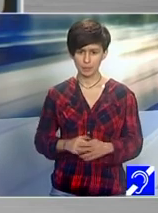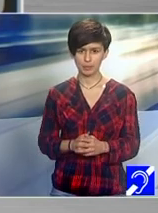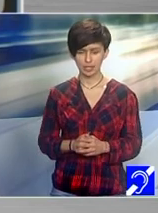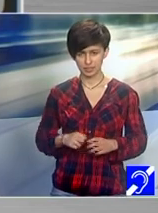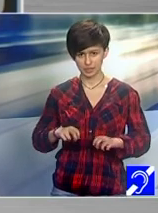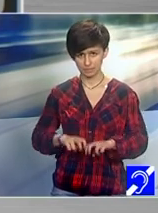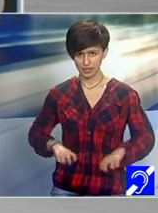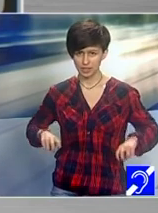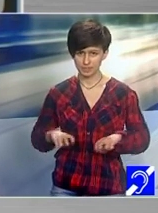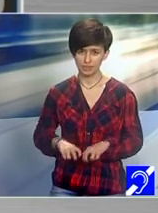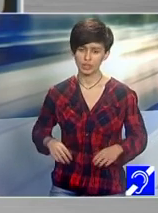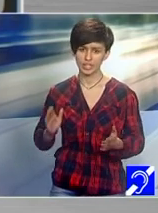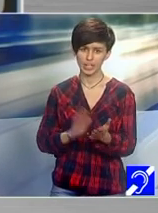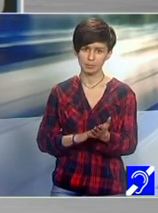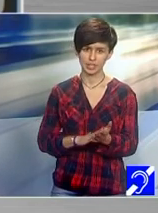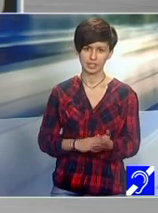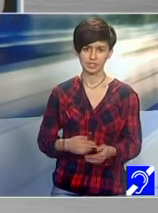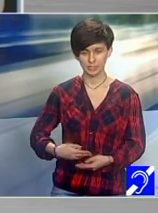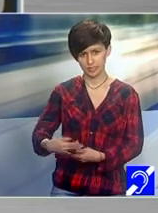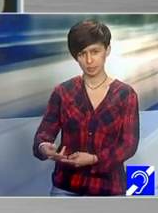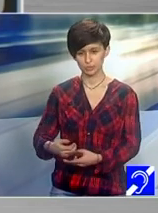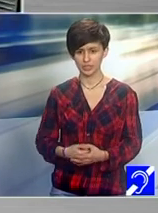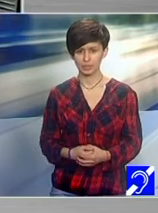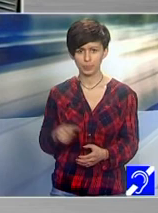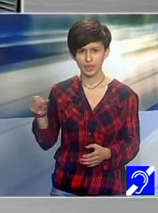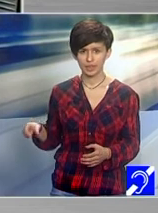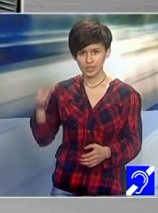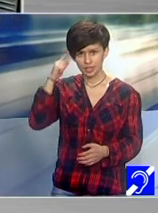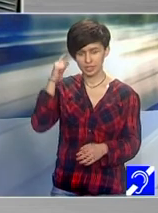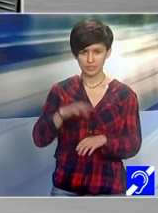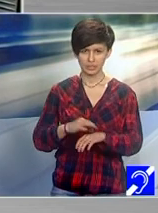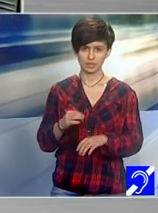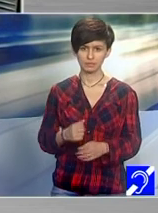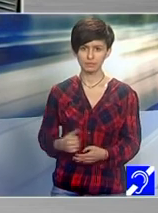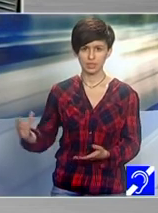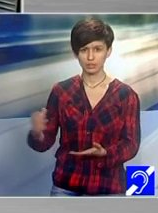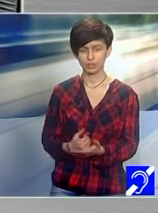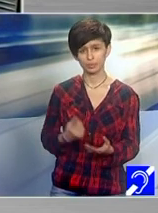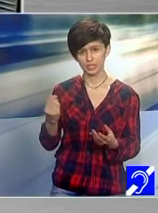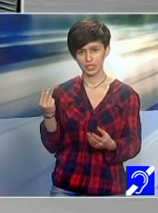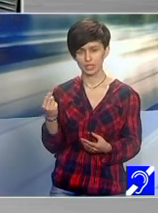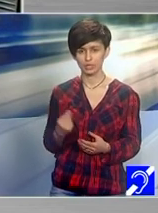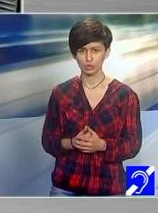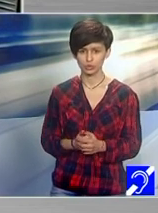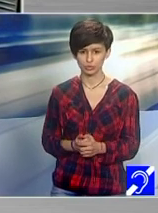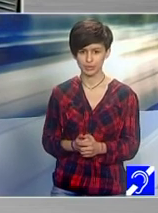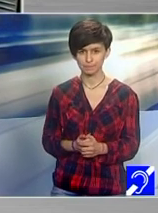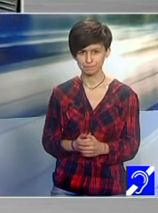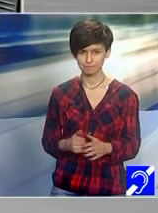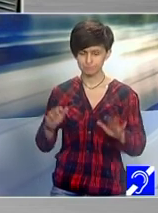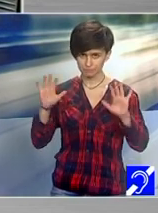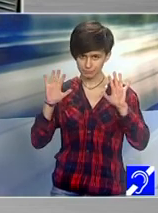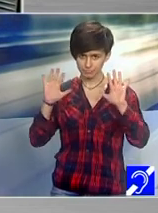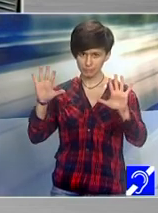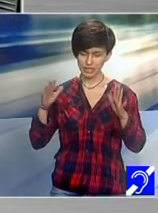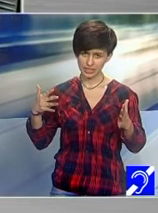evaluării aplicației depuse. Inventatorul obține o sumă de 10.000 de euro și se materializează o